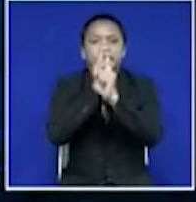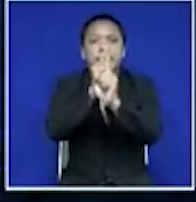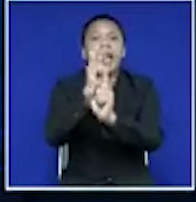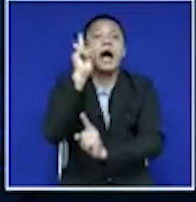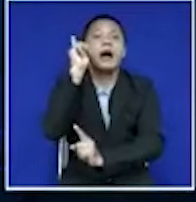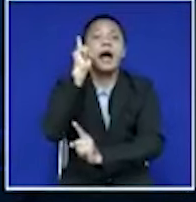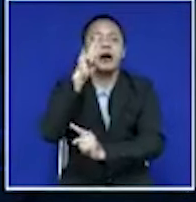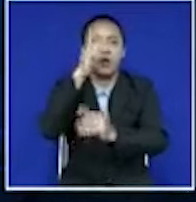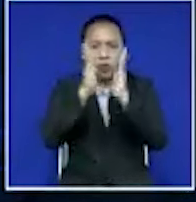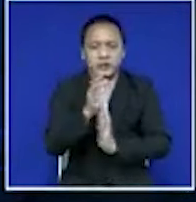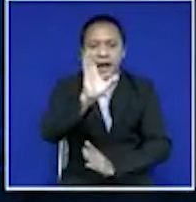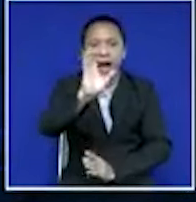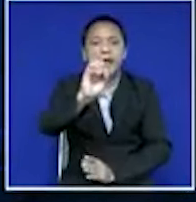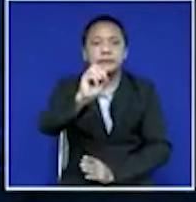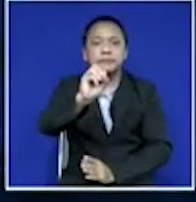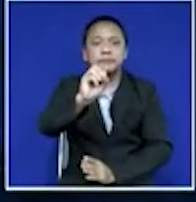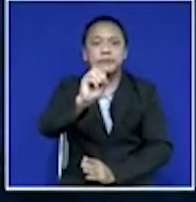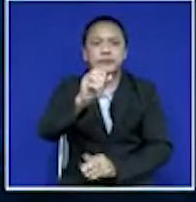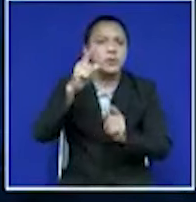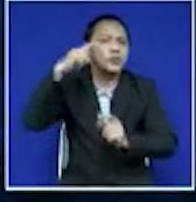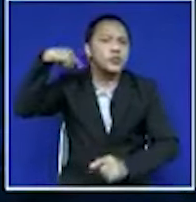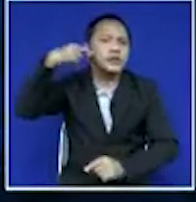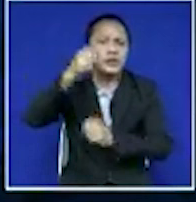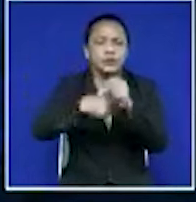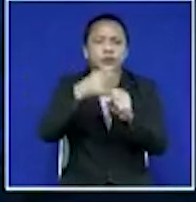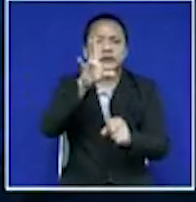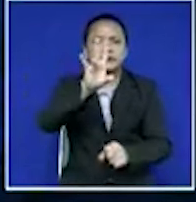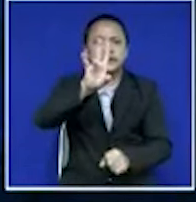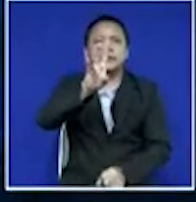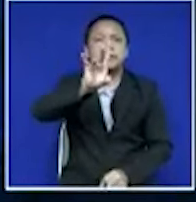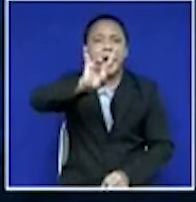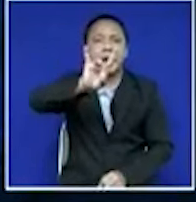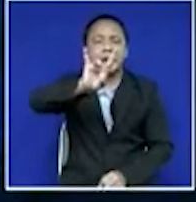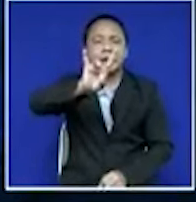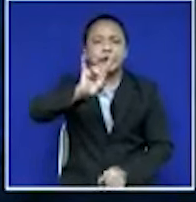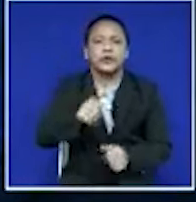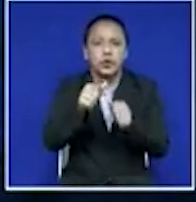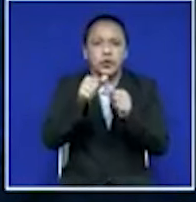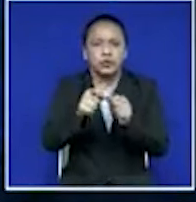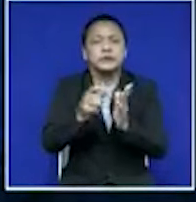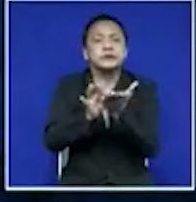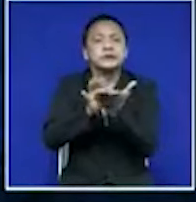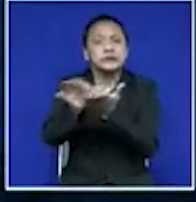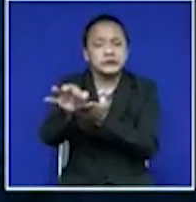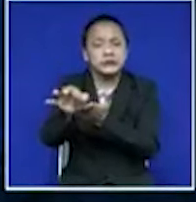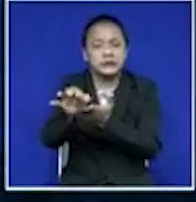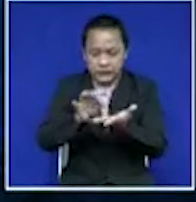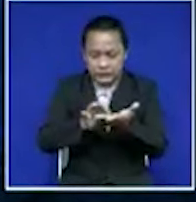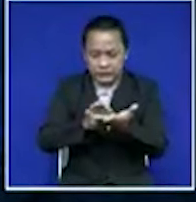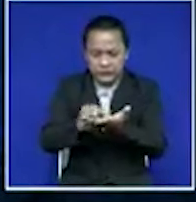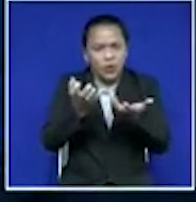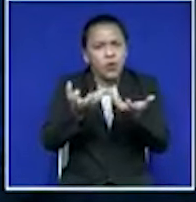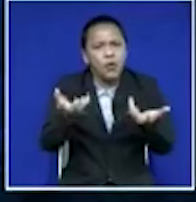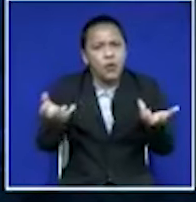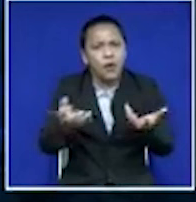าวนะครับรายที่50ก็บอกเป็นหญิงอายุ78ปีที่เป็นคนไปซื้